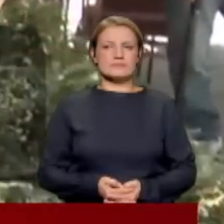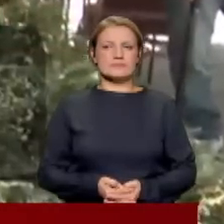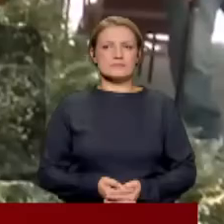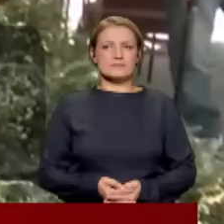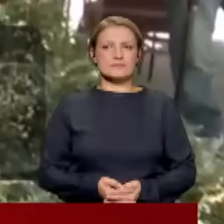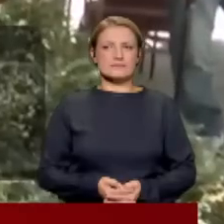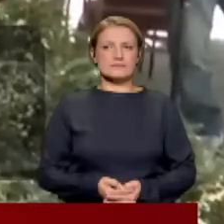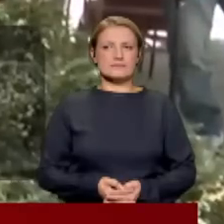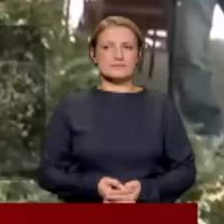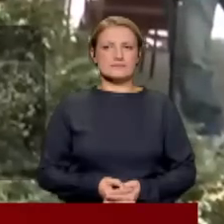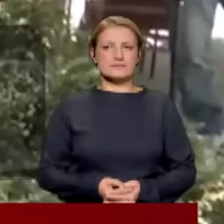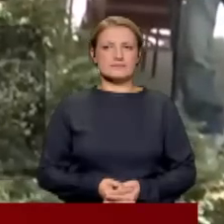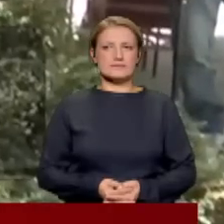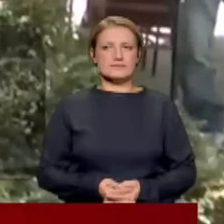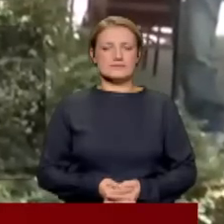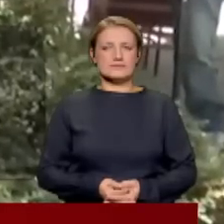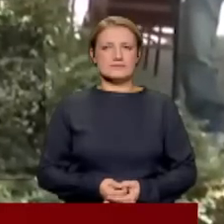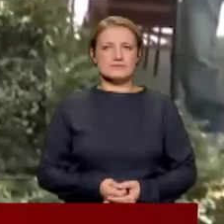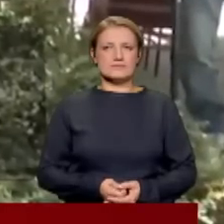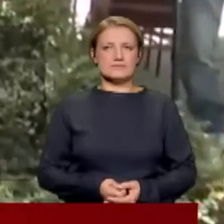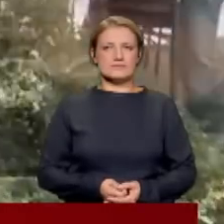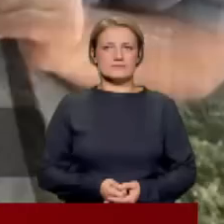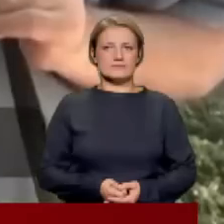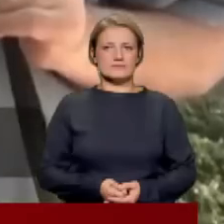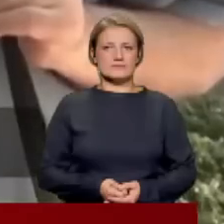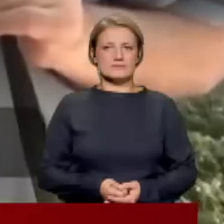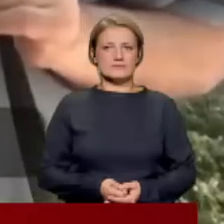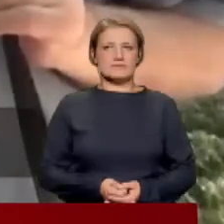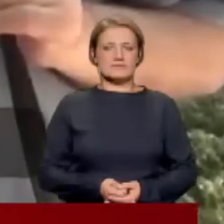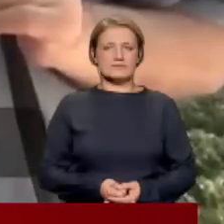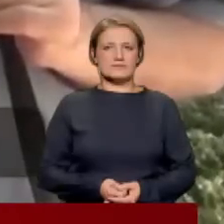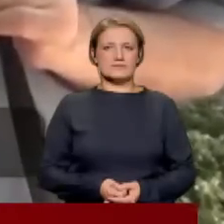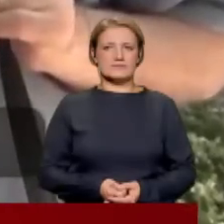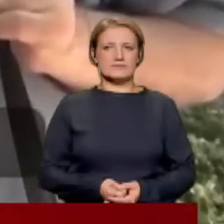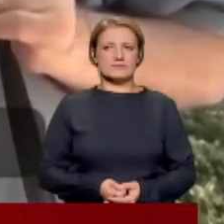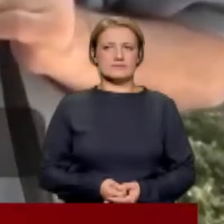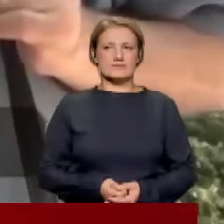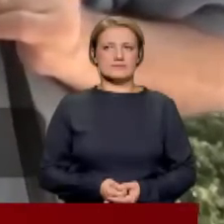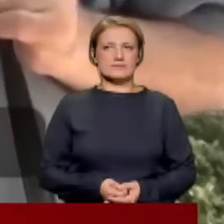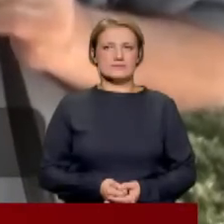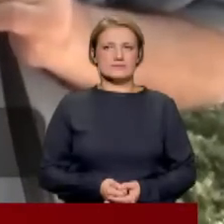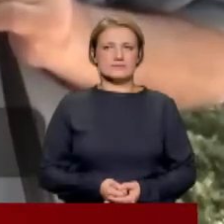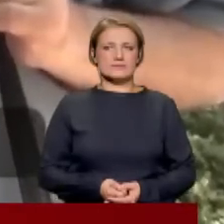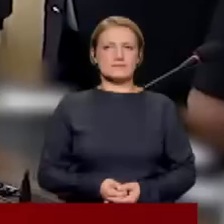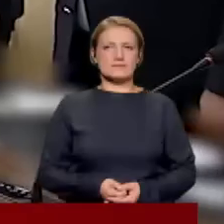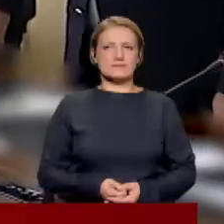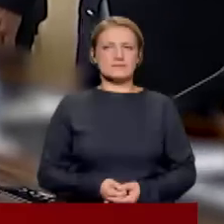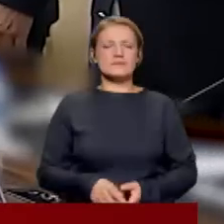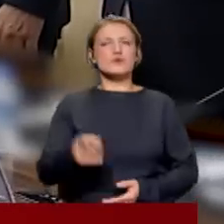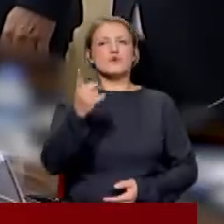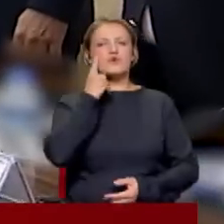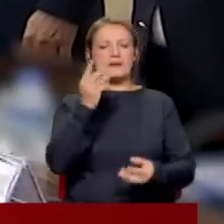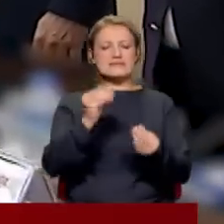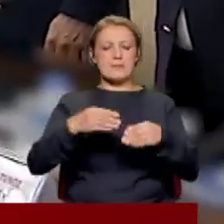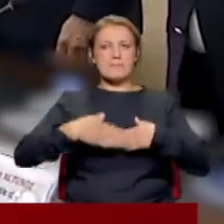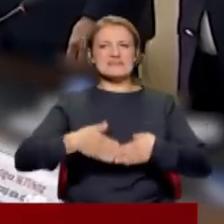ve emeklilere bugünün koşullarına göre ücret ödesin. Emekliler maalesef ki açlık yoksulluk içerisinde. Hükümetle